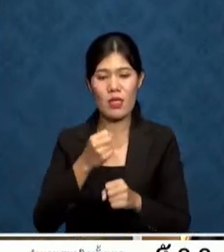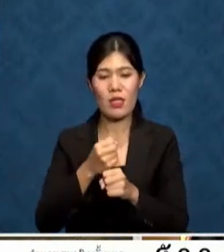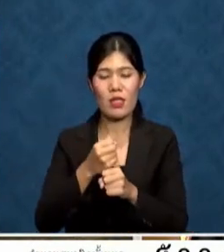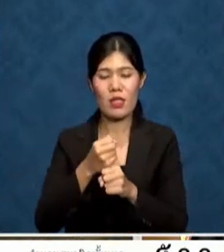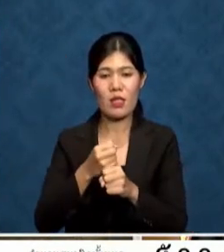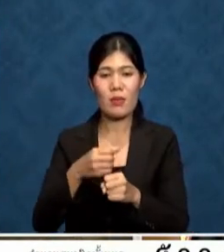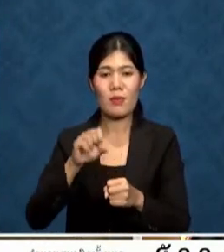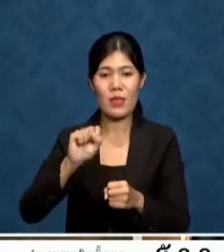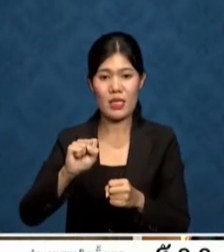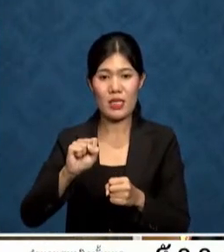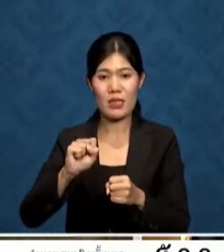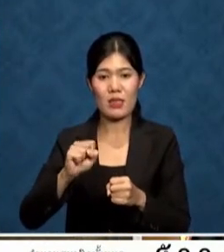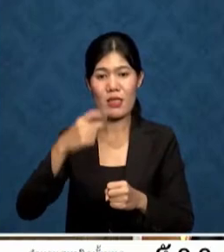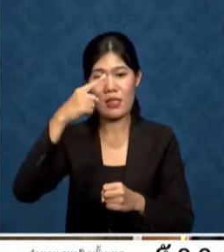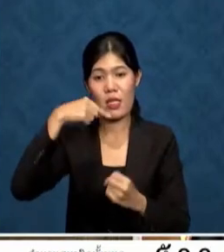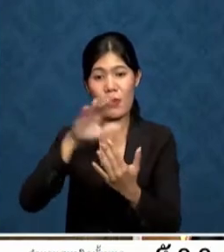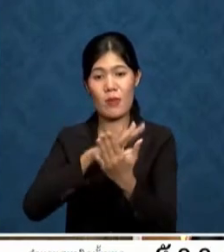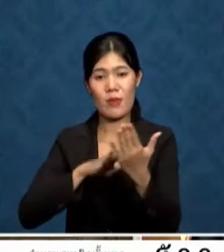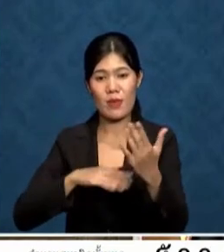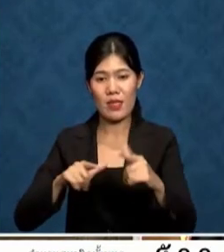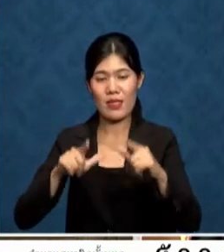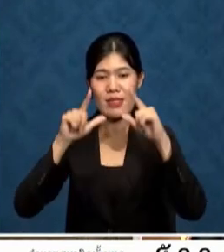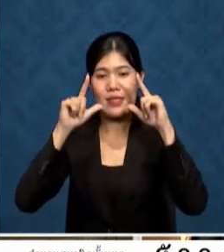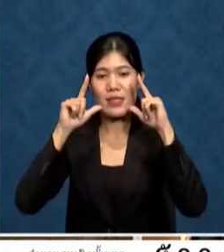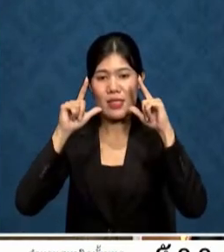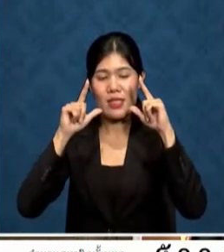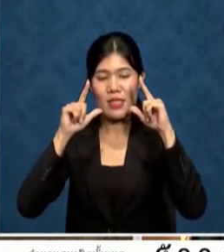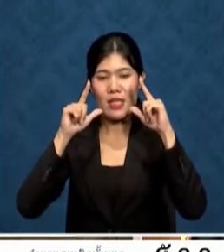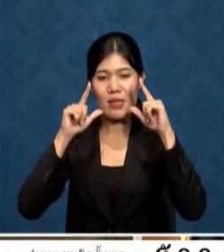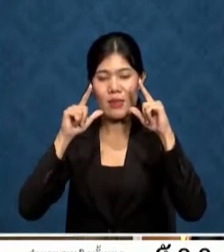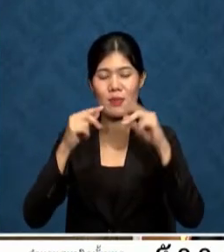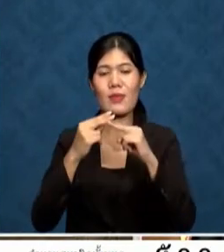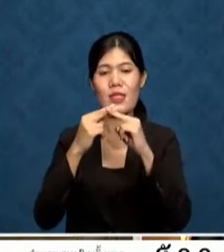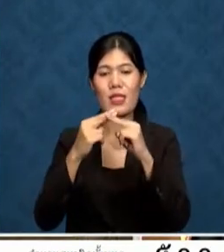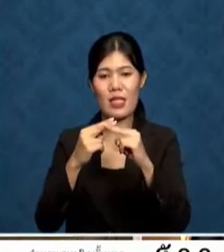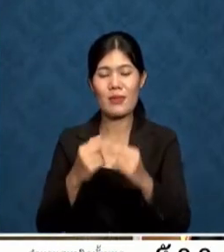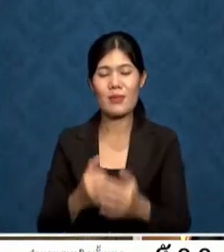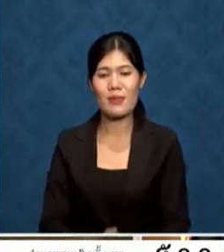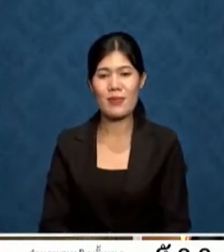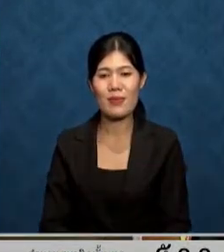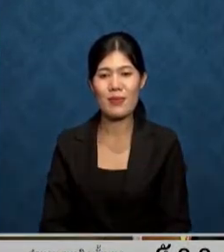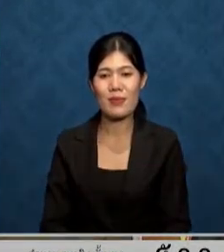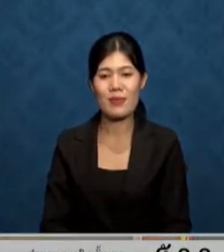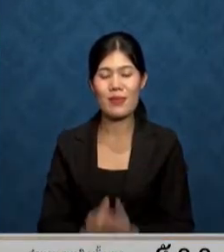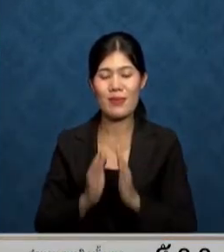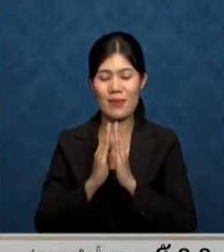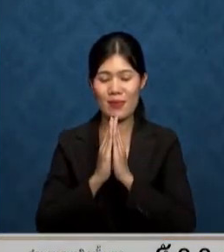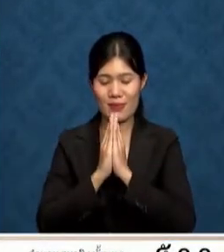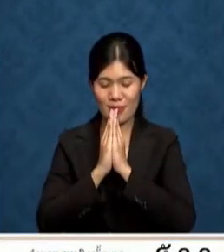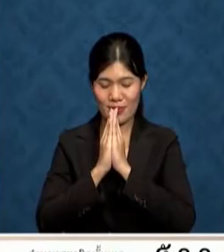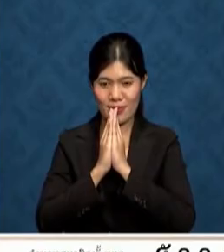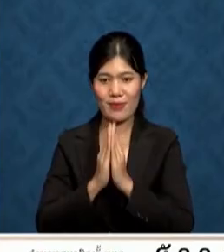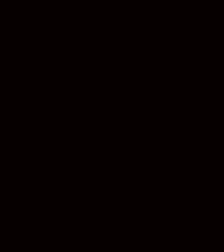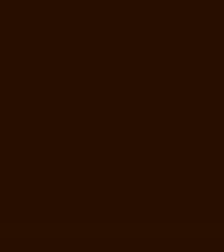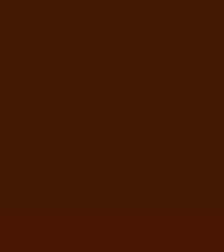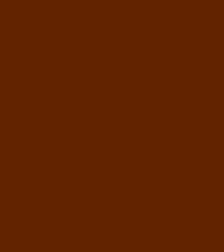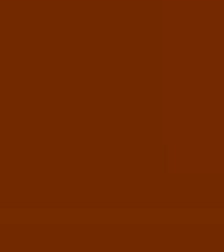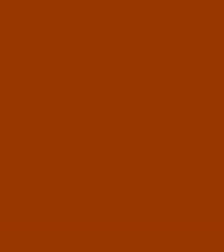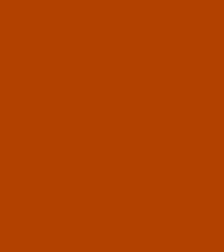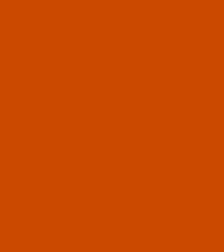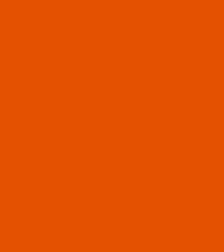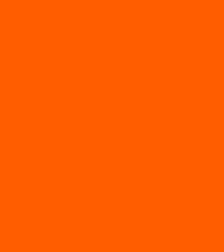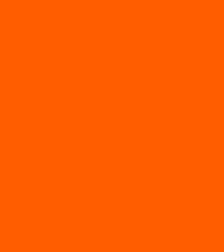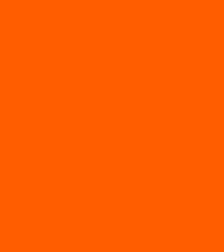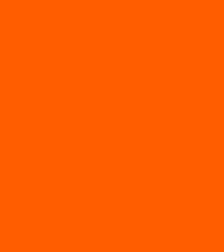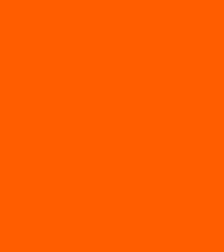มันจะเกิดเองโดยที่ไม่ต้องให้ใครมากำหนดมาบอกว่ามันคืออะไรขอขอบคุณครับครับขอบคุณครับต่อไปท่านวิ